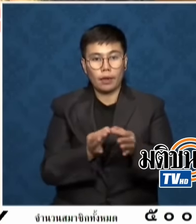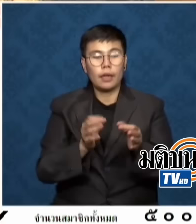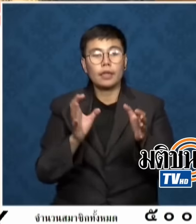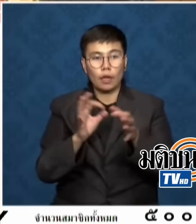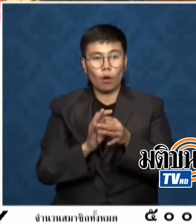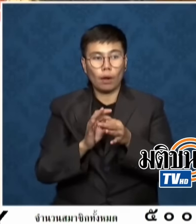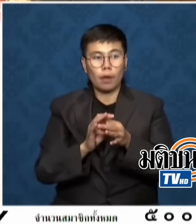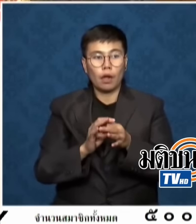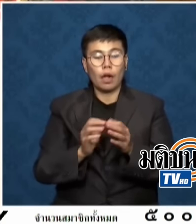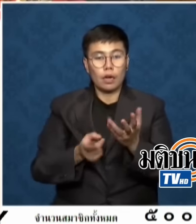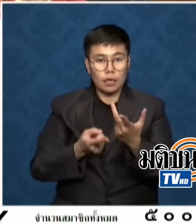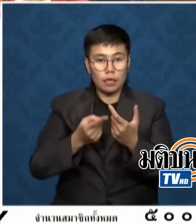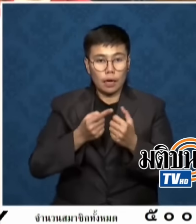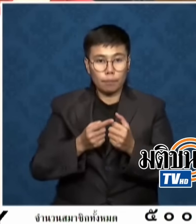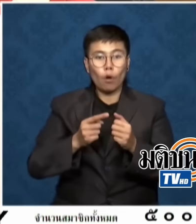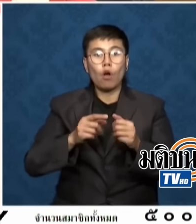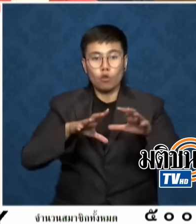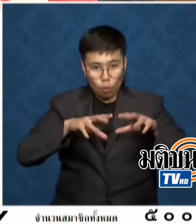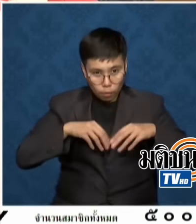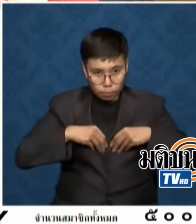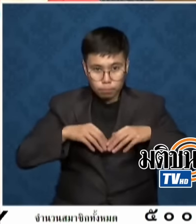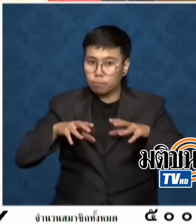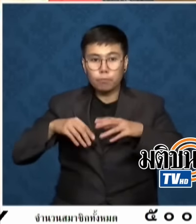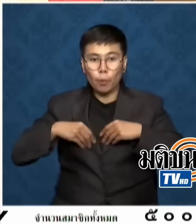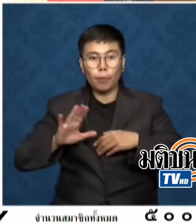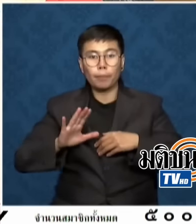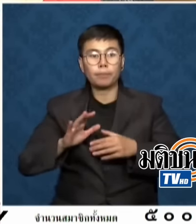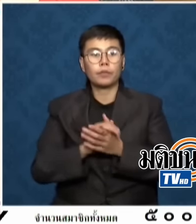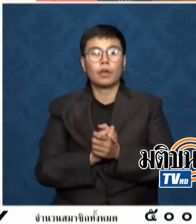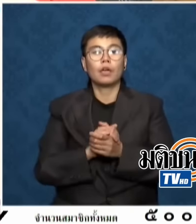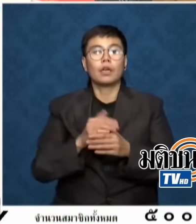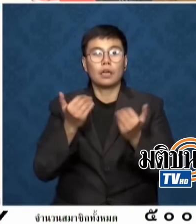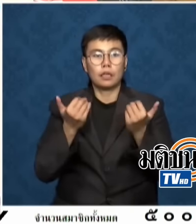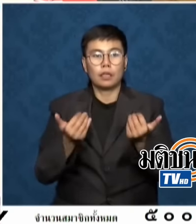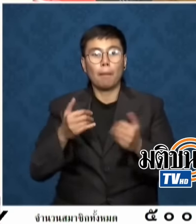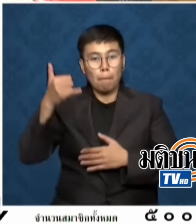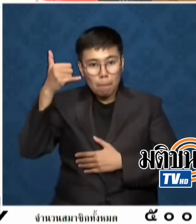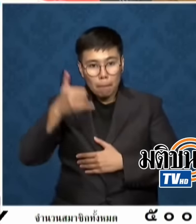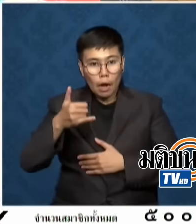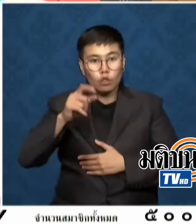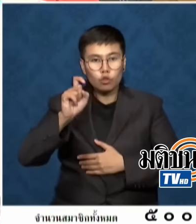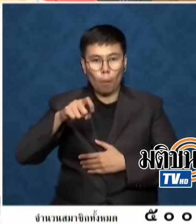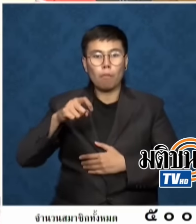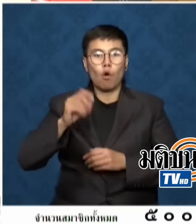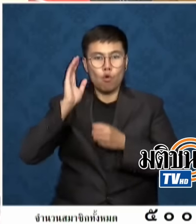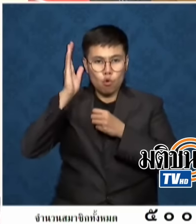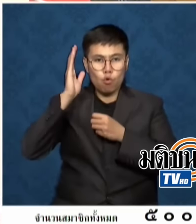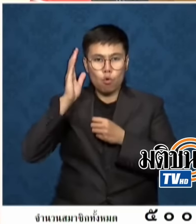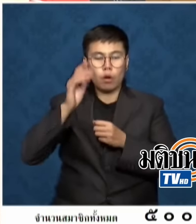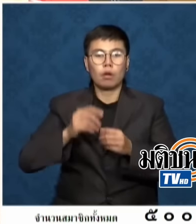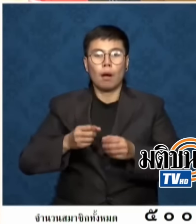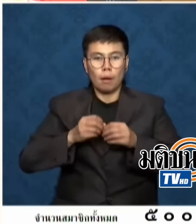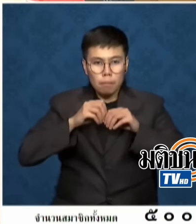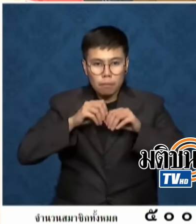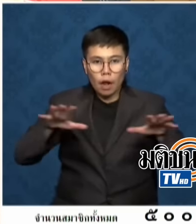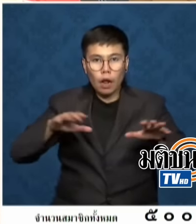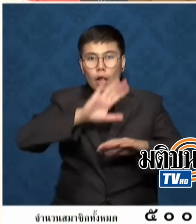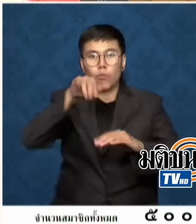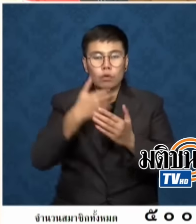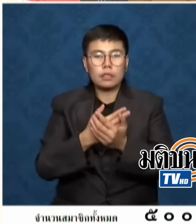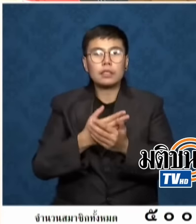การโหวตนะคะแต่ว่าในการมาครั้งนี้เนี่ยถ้าจะมาก็ต้องมาให้คุ้มค่ะเพราะฉะนั้นแล้วเนี่ยสิ่งที่ดิฉันมาสื่อสารนี้